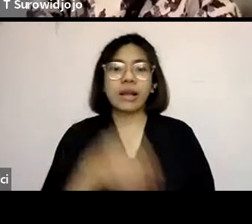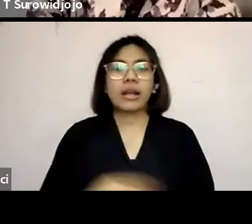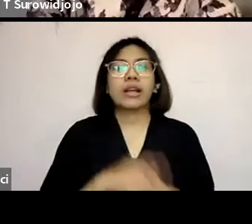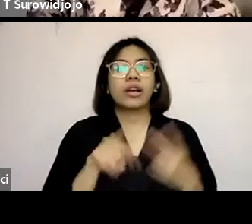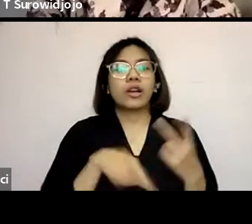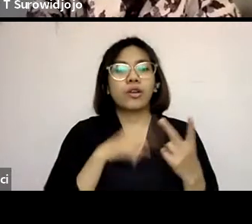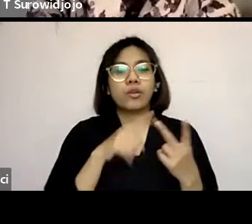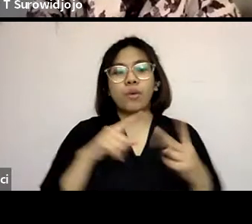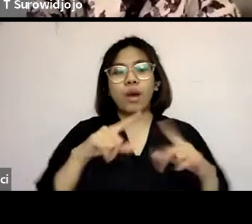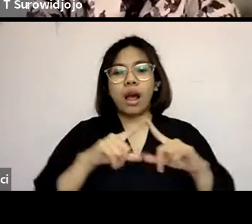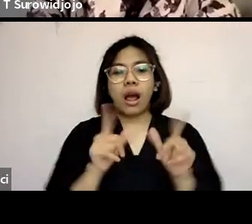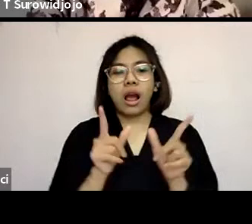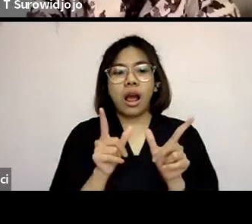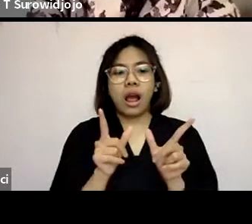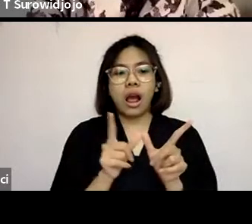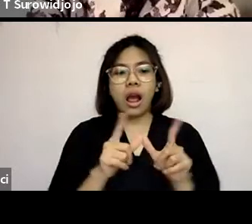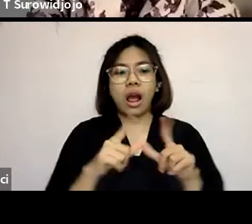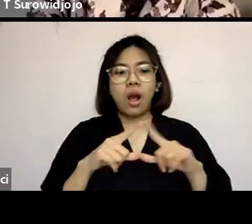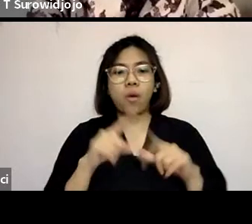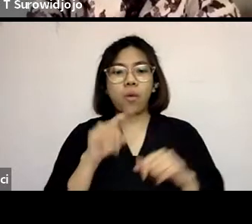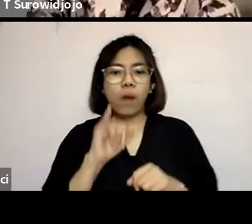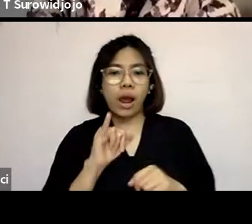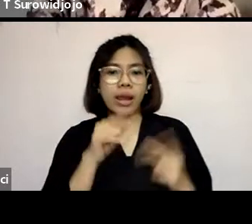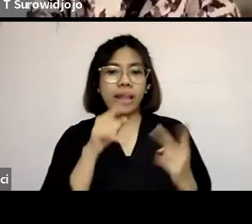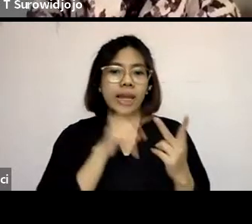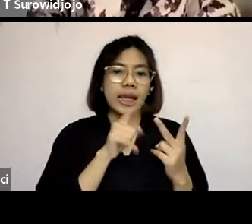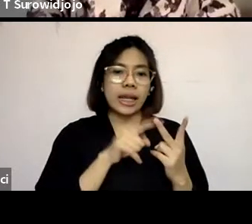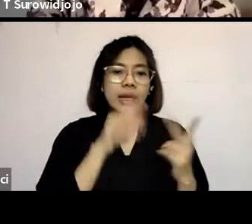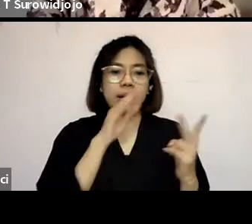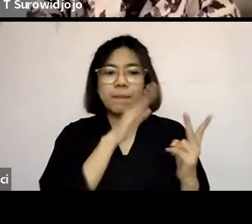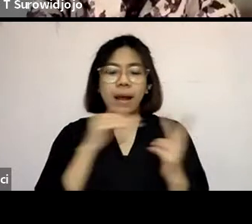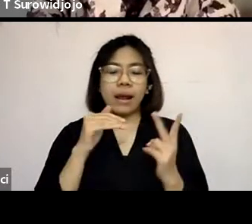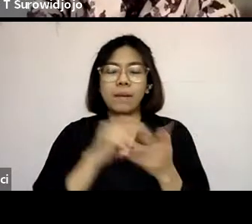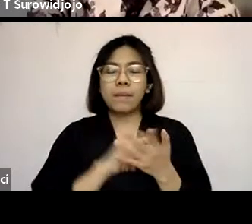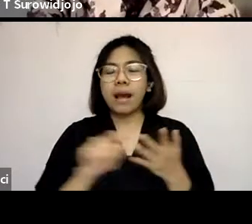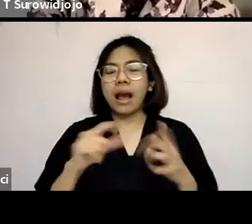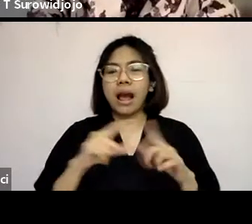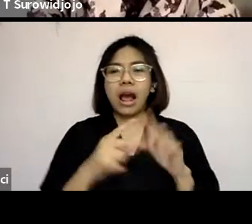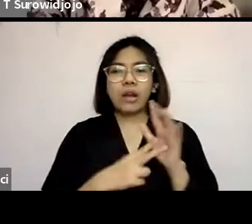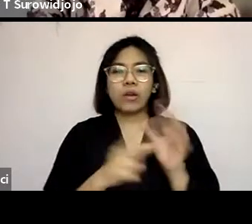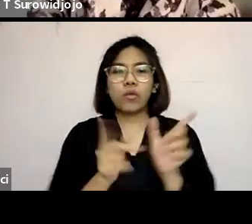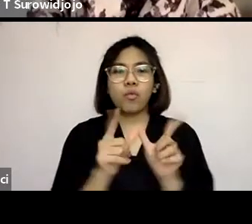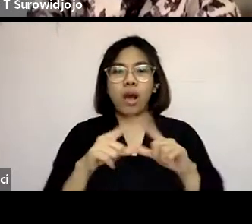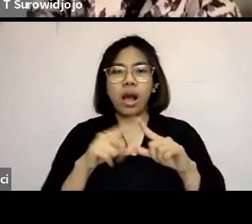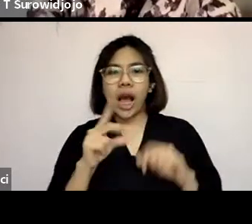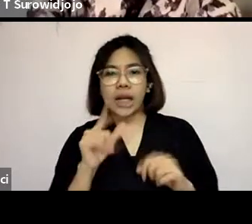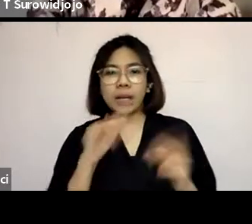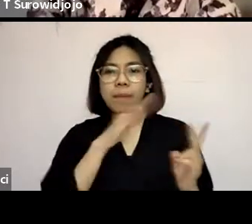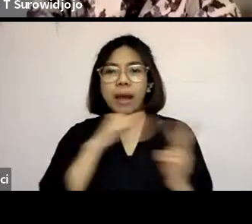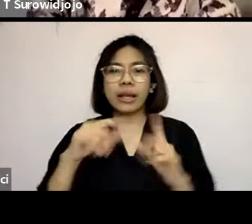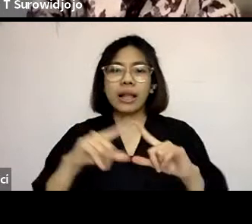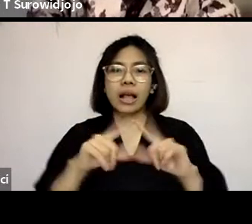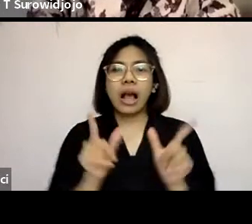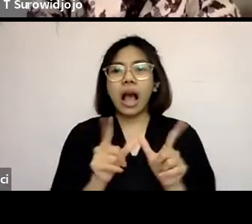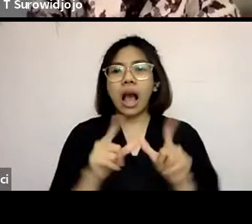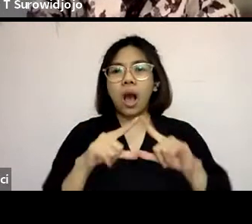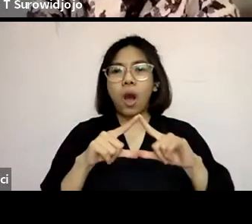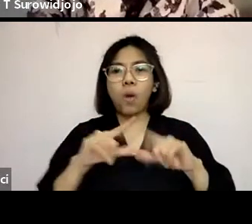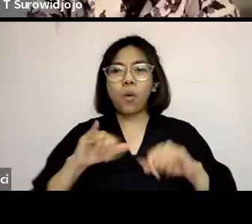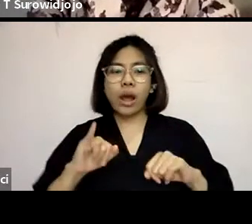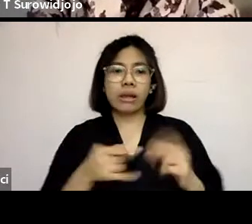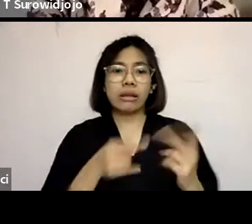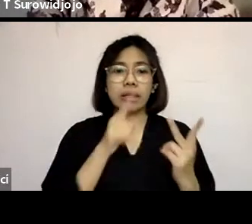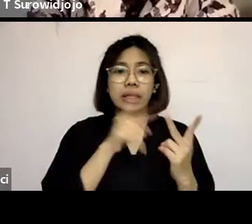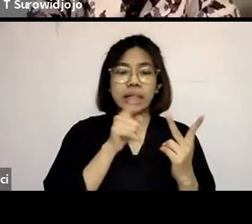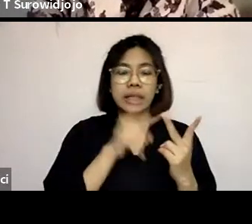masawe lalumu semua ya Salam sehat alami sehat masawayh adalah dosen